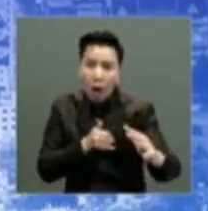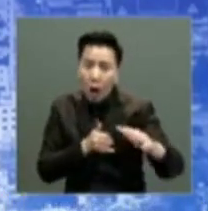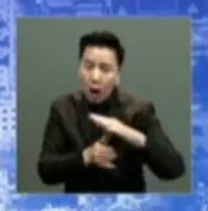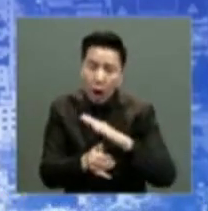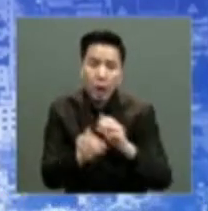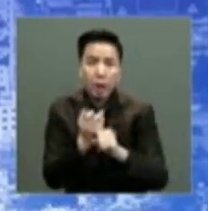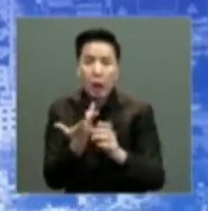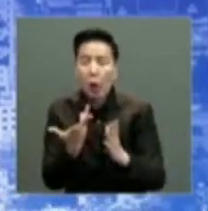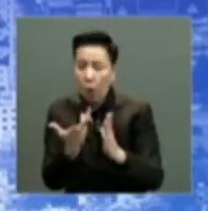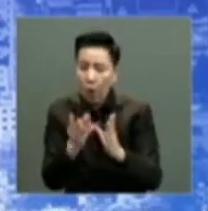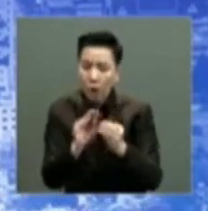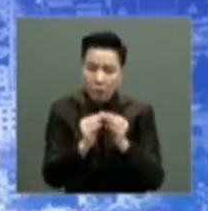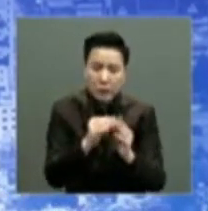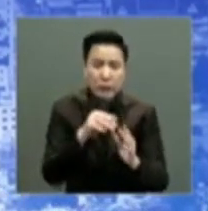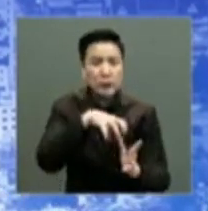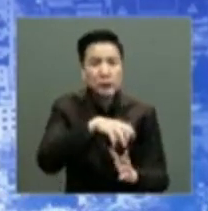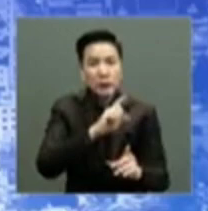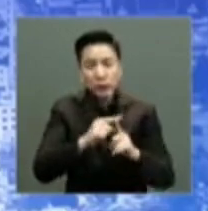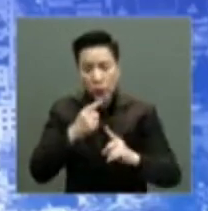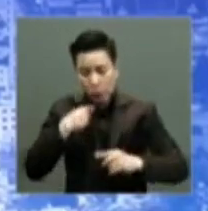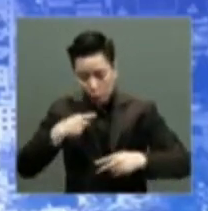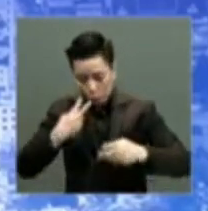ไอหรือไม่บอกว่าเวลาจะไปตรวจเนี่ยค่ะการสอบสวนโรคการกรอกข้อมูลกว่าจะเข้าระบบกว่าจะขอCode